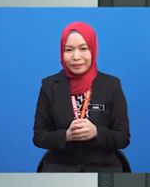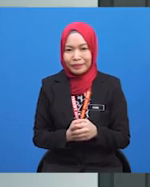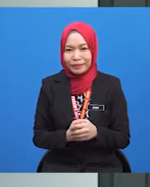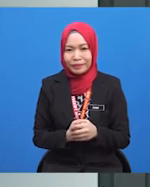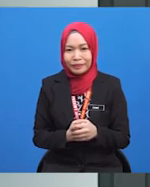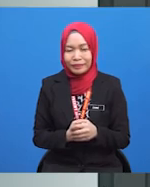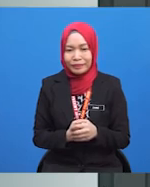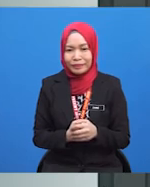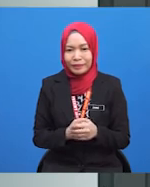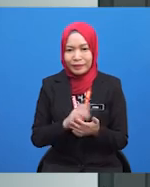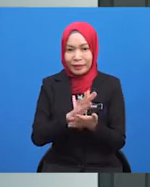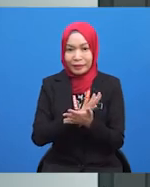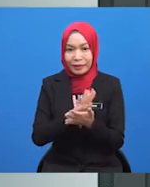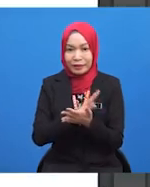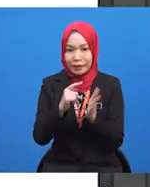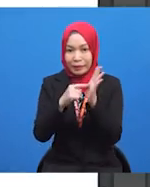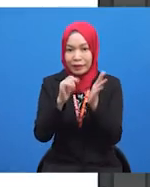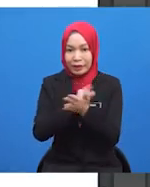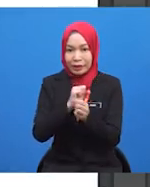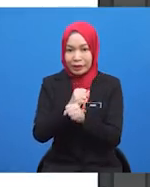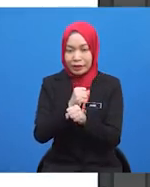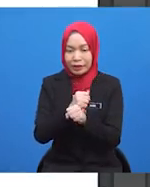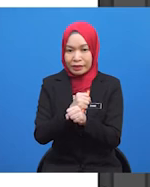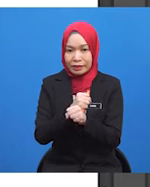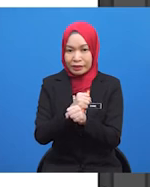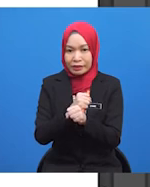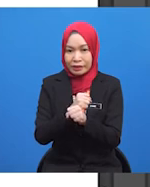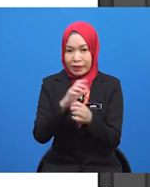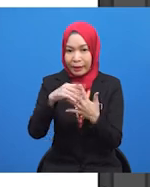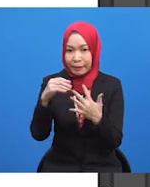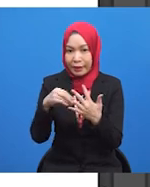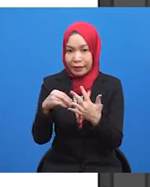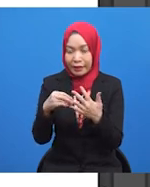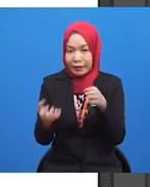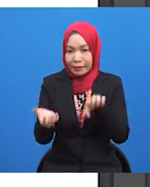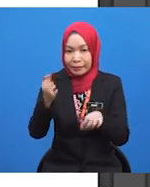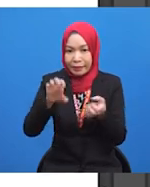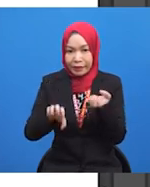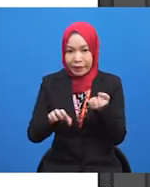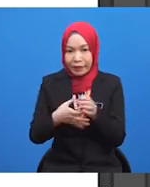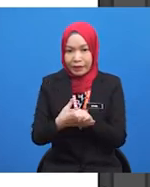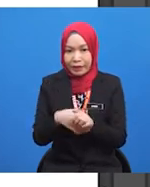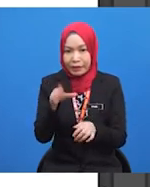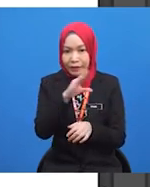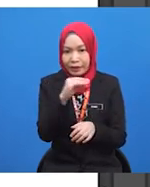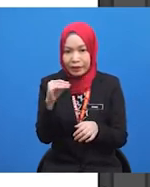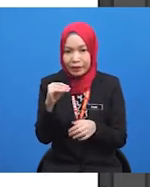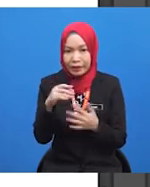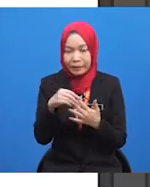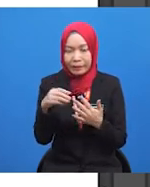Paparan kerja seterusnya, pilih Adjustment, kemudian